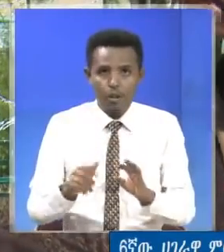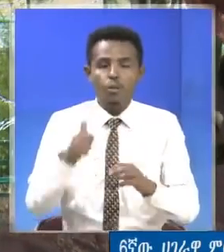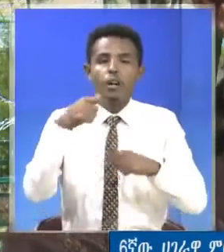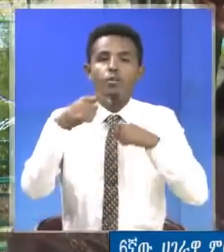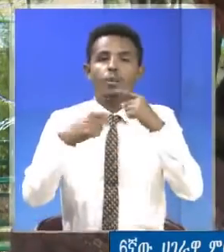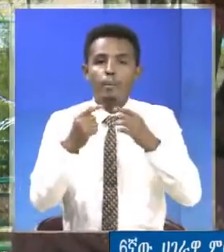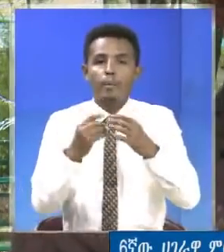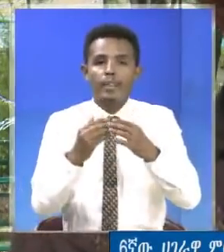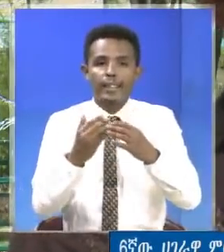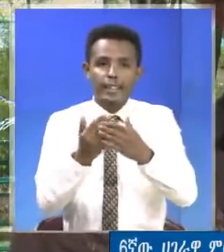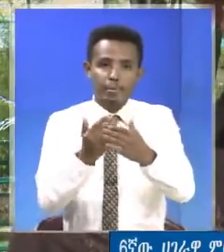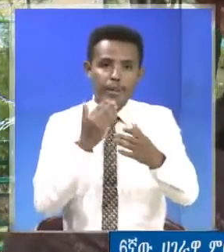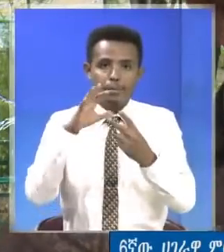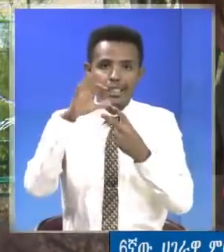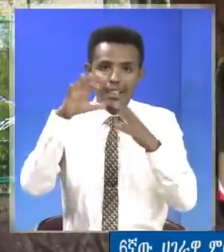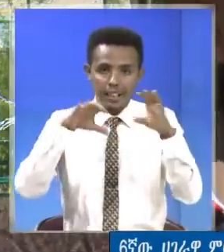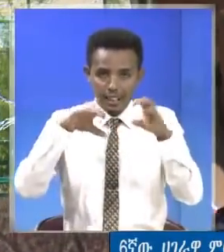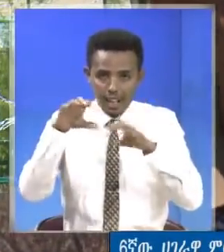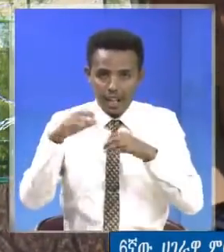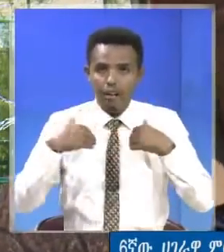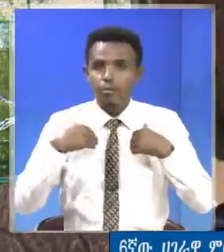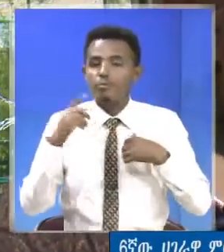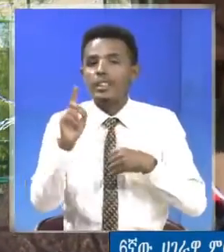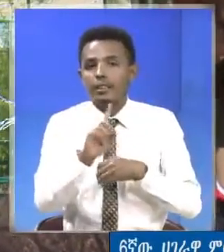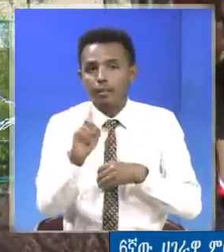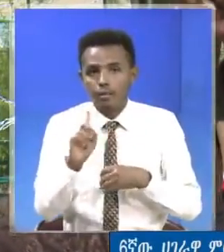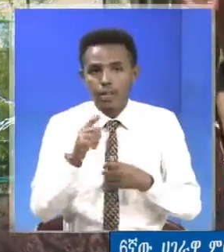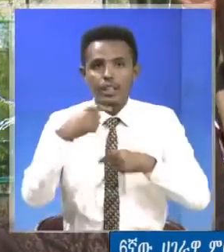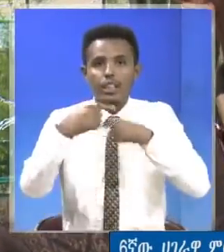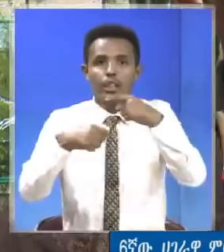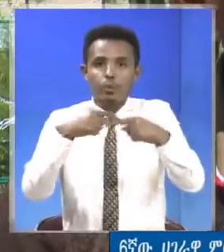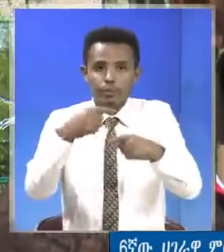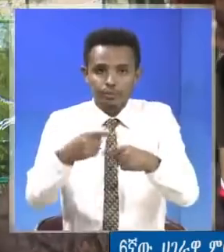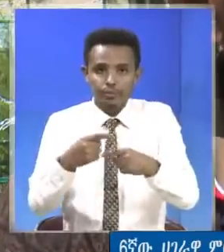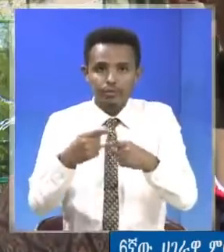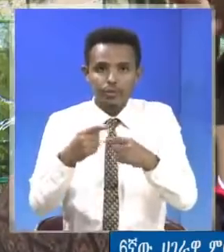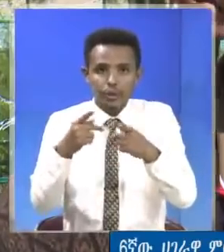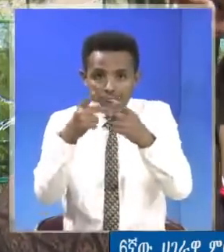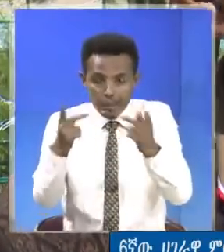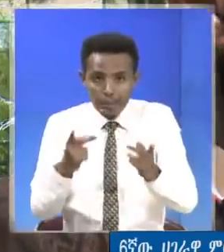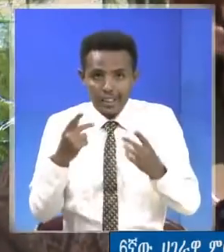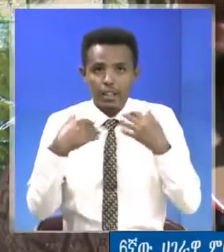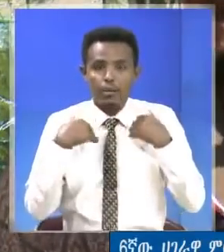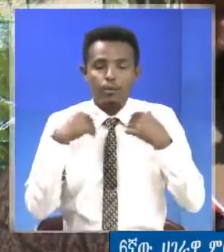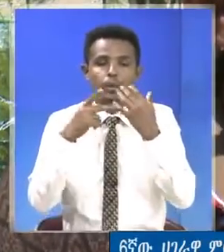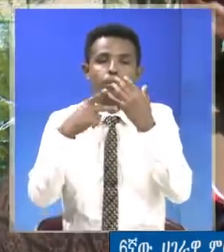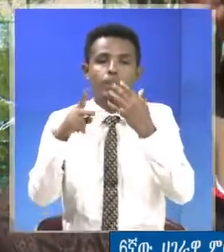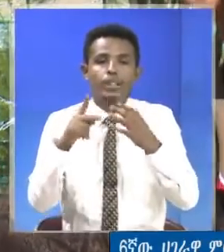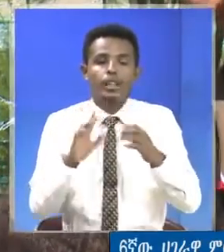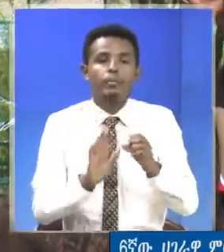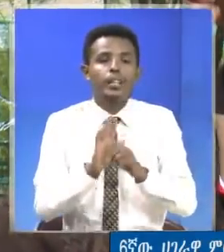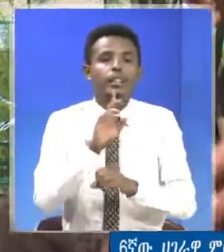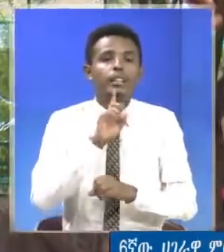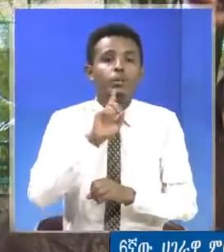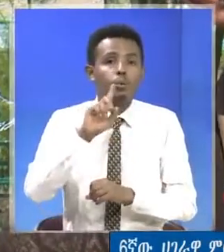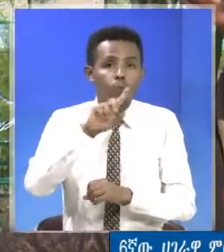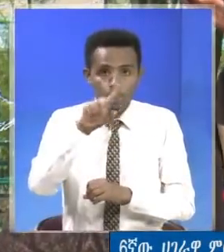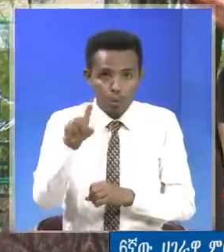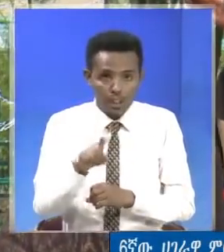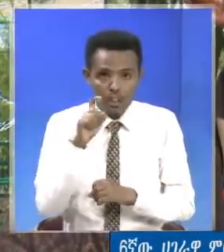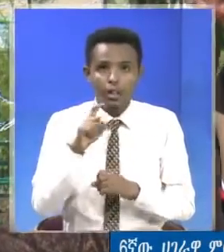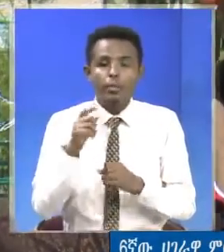ቅድመ ምርጫ እየተካሄደ ያለው ነገር ምንድን ነው? ሂደቱ ስፔስ አለ ወይ? ፖለቲካል ስፔሱ በቂ ነበር ወይ? በቂ